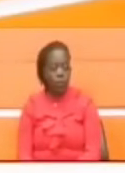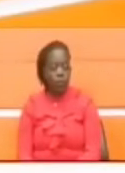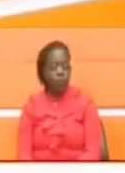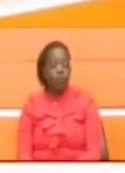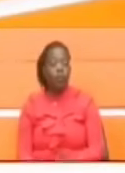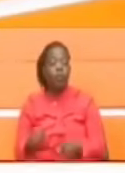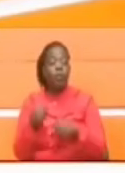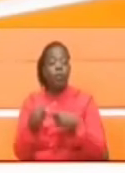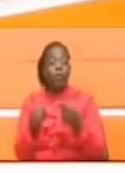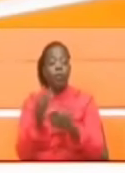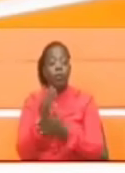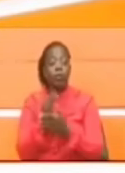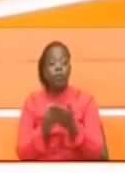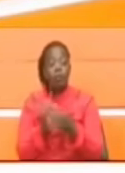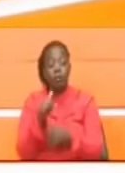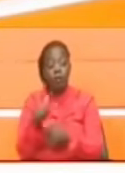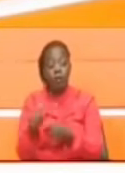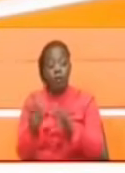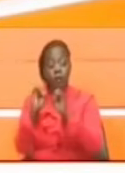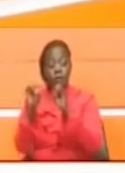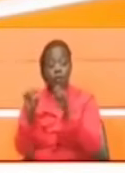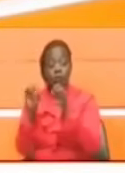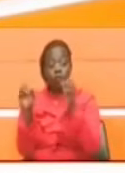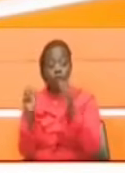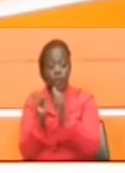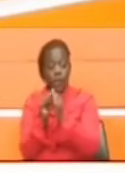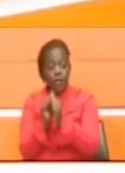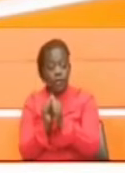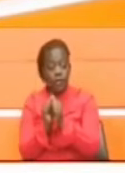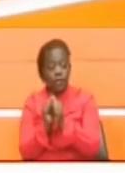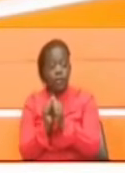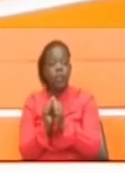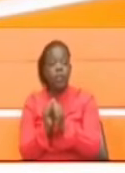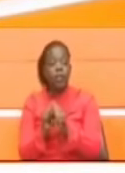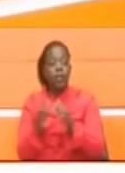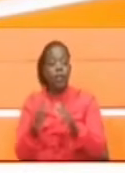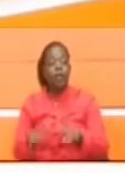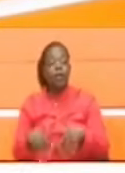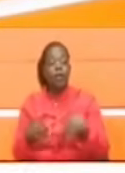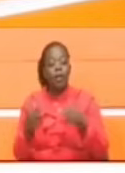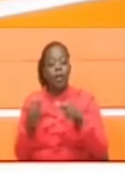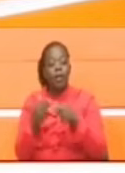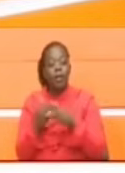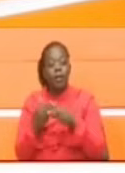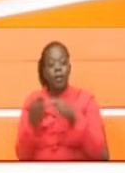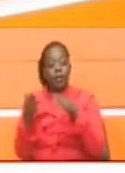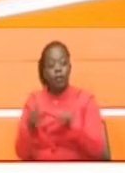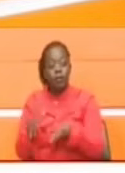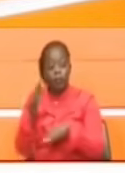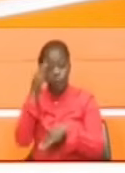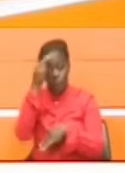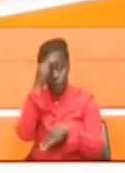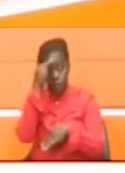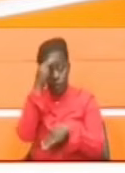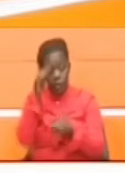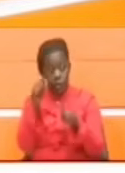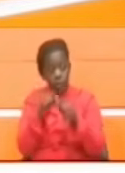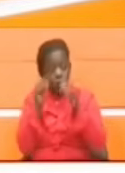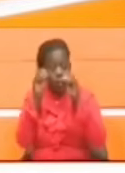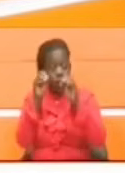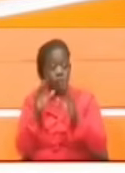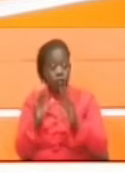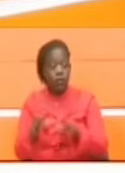Atwe yongereyo ne kitundu cha fechira lae cha gatsali konfufu esanyuli buzekata okutaba yizi na